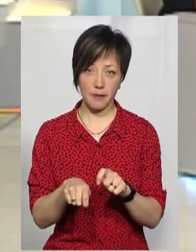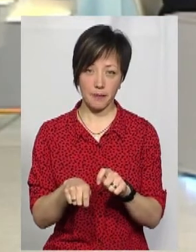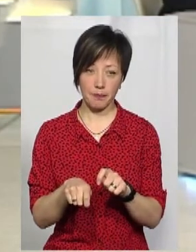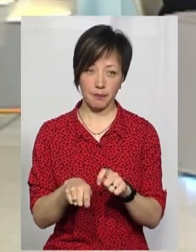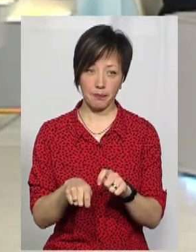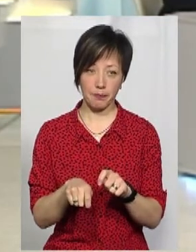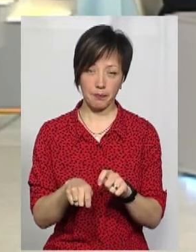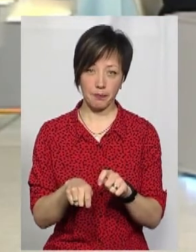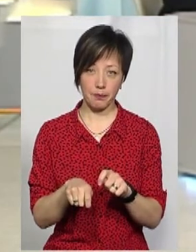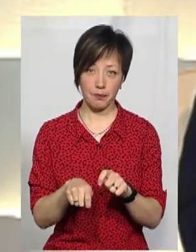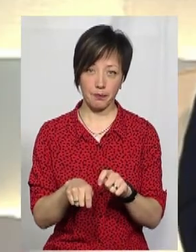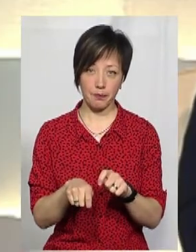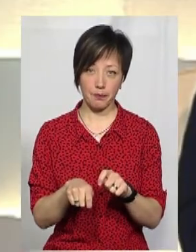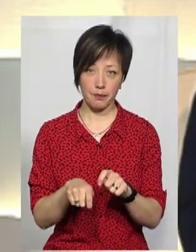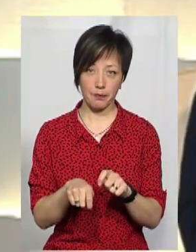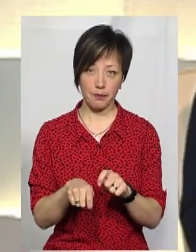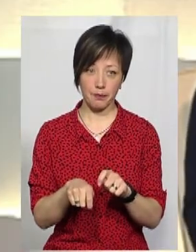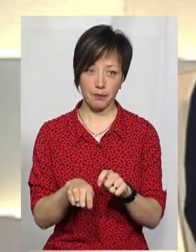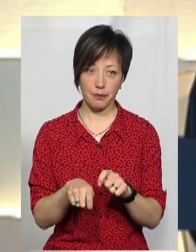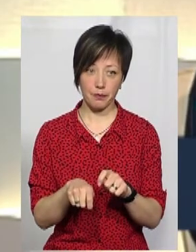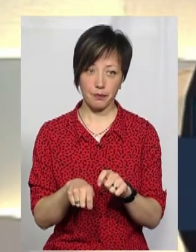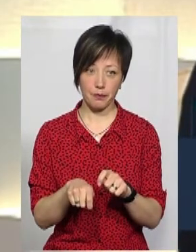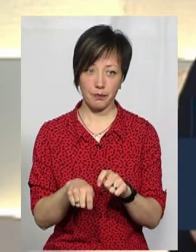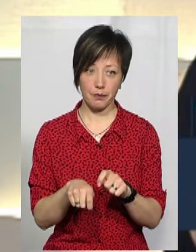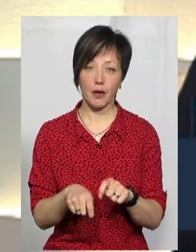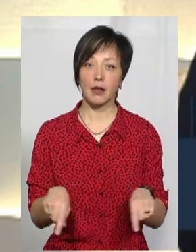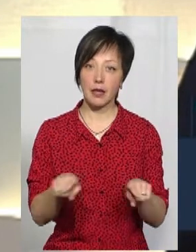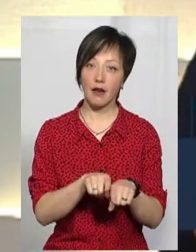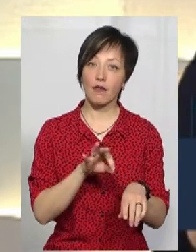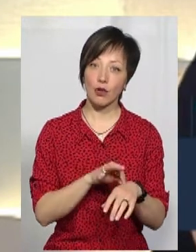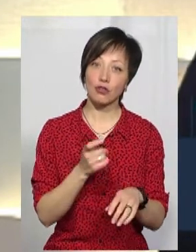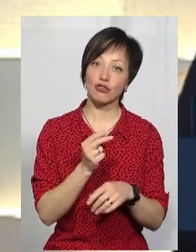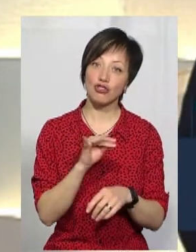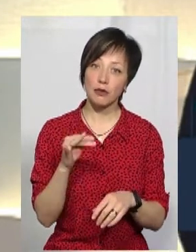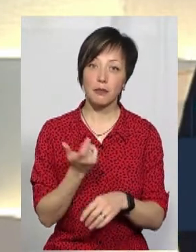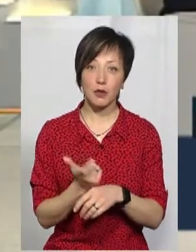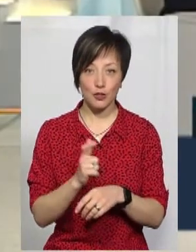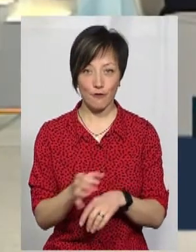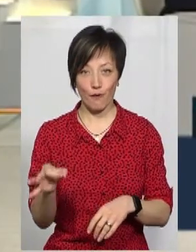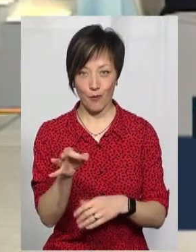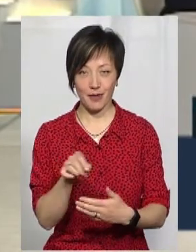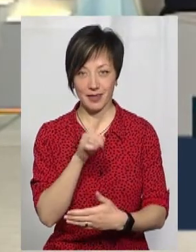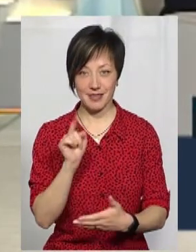тестів, ПЛР-тестів, дійсно, от стільки хворих, чи їх більше у нас в області?